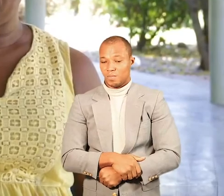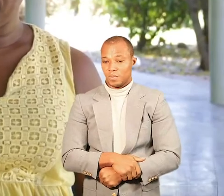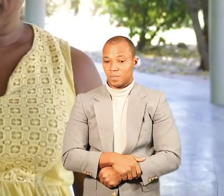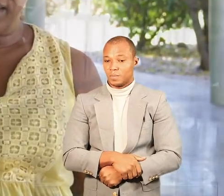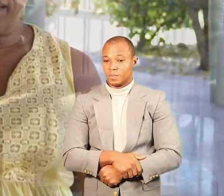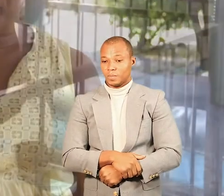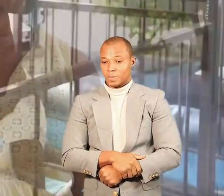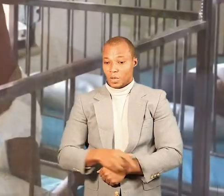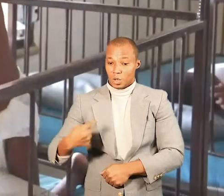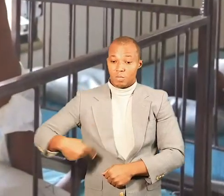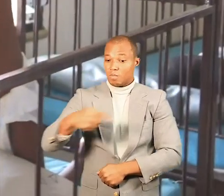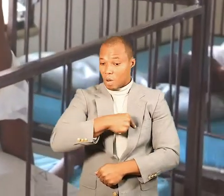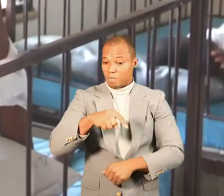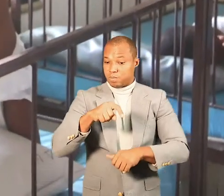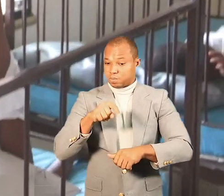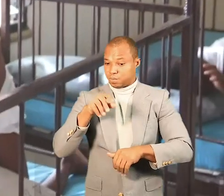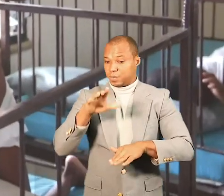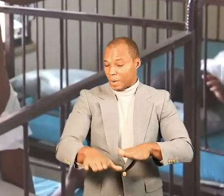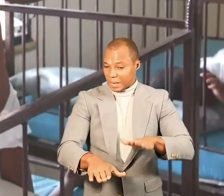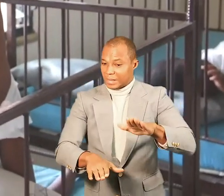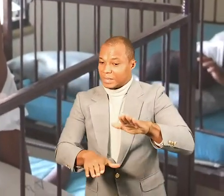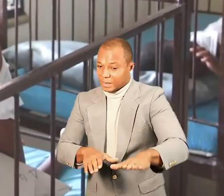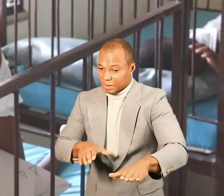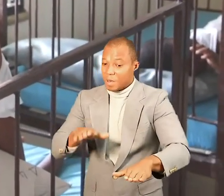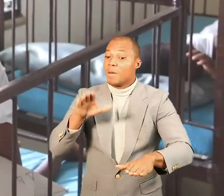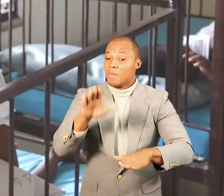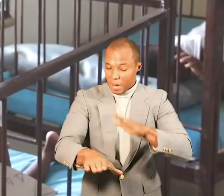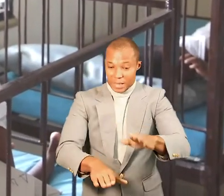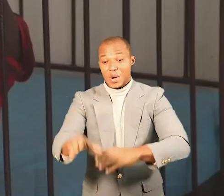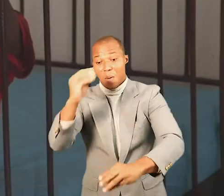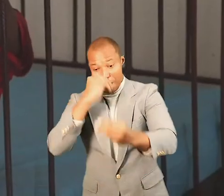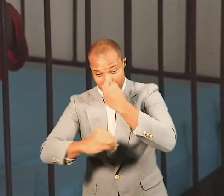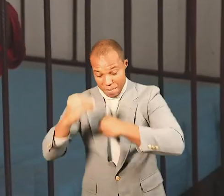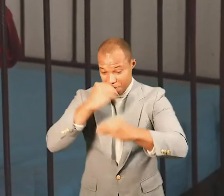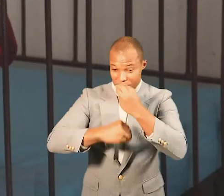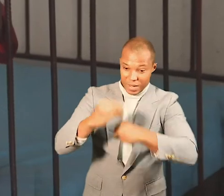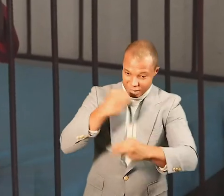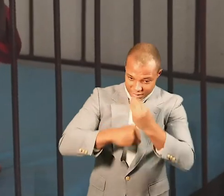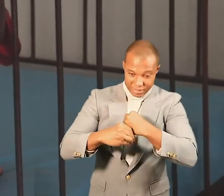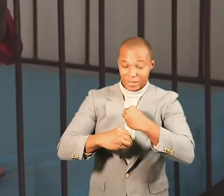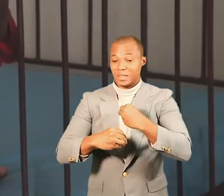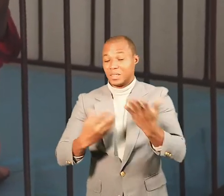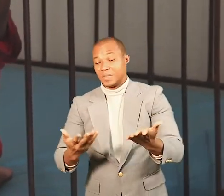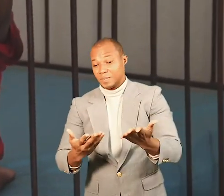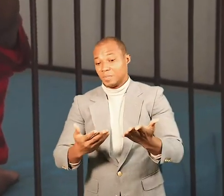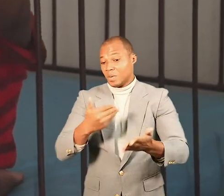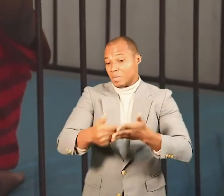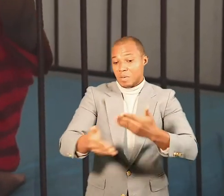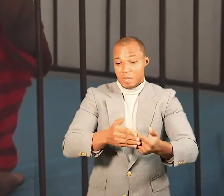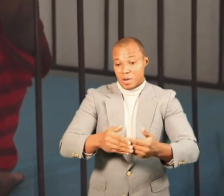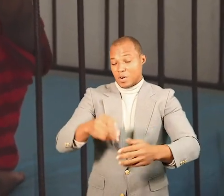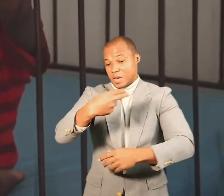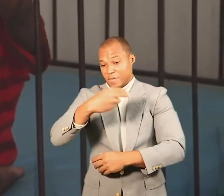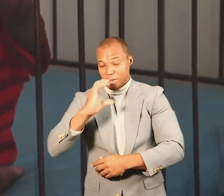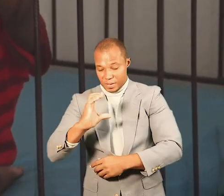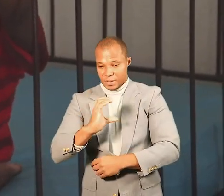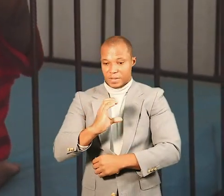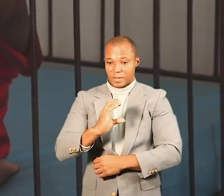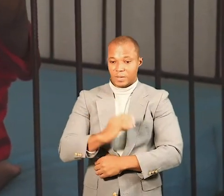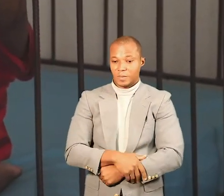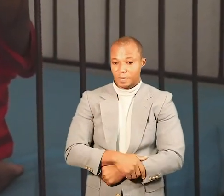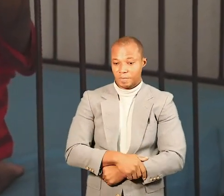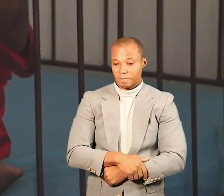ca ramper ça veut dire déplacer à quatre pattes pour tout monde capable river marcher et même mettre manger dans bouche li dépendamment de handicap tout monde